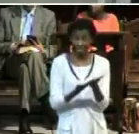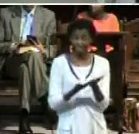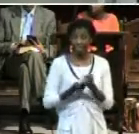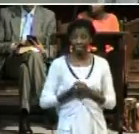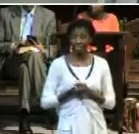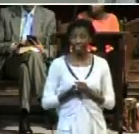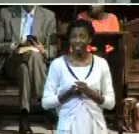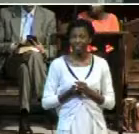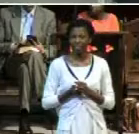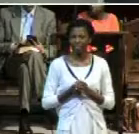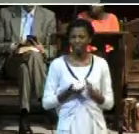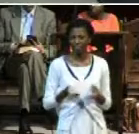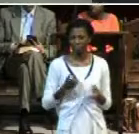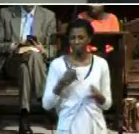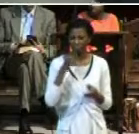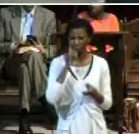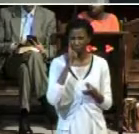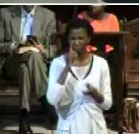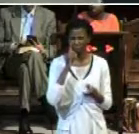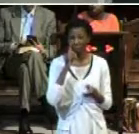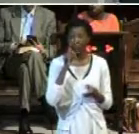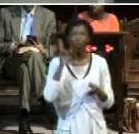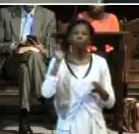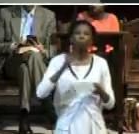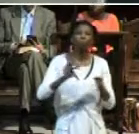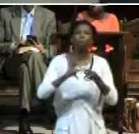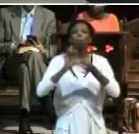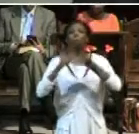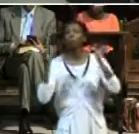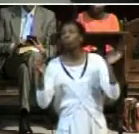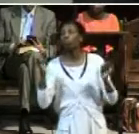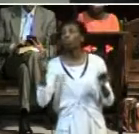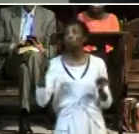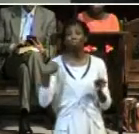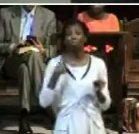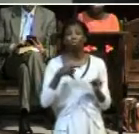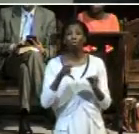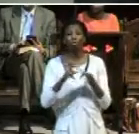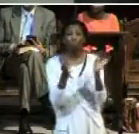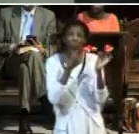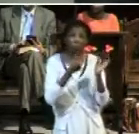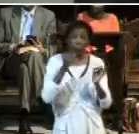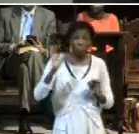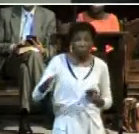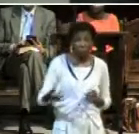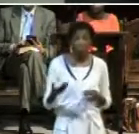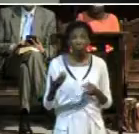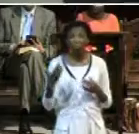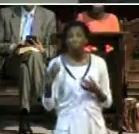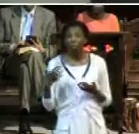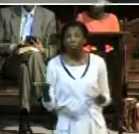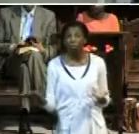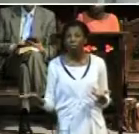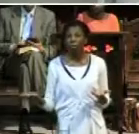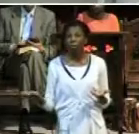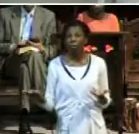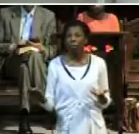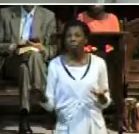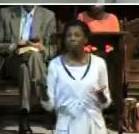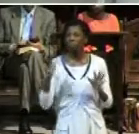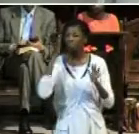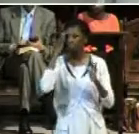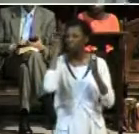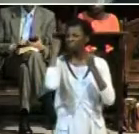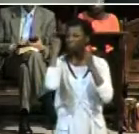attendez, pourquoi on est au cœur de l'Évangile? Bon, c'est une histoire, elle est assez sympathique. En méditant